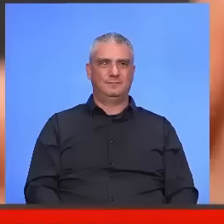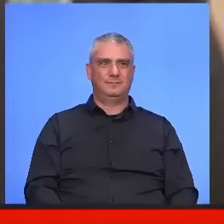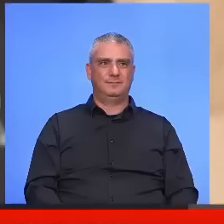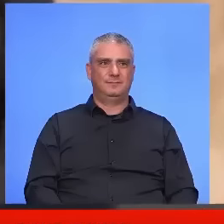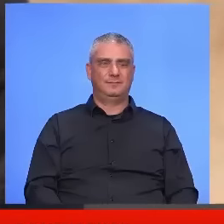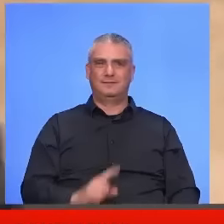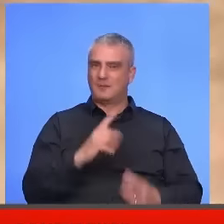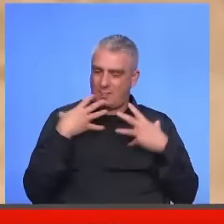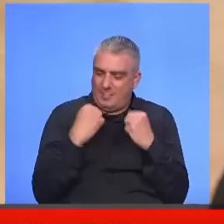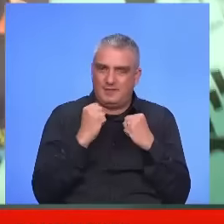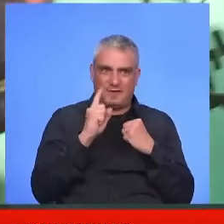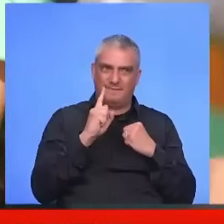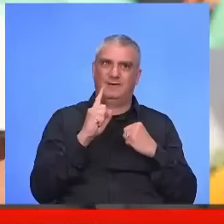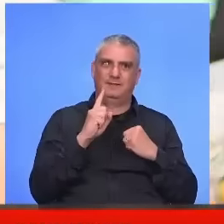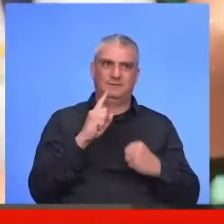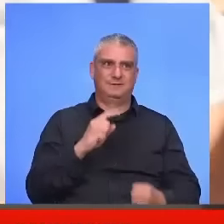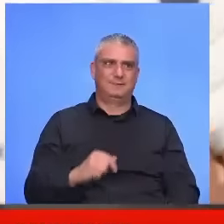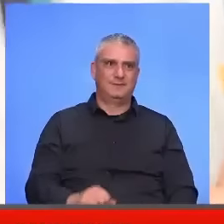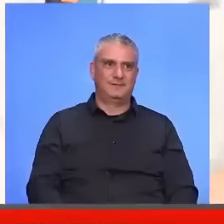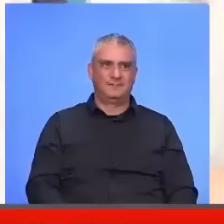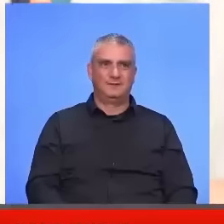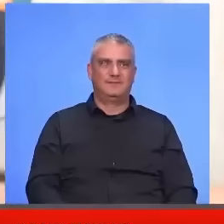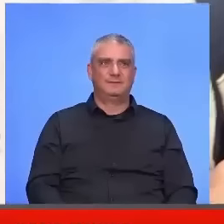לא, לא להתכווץ ככה.